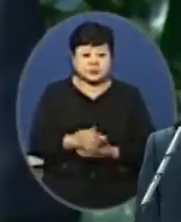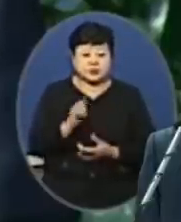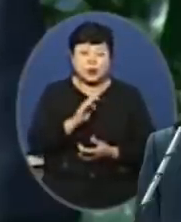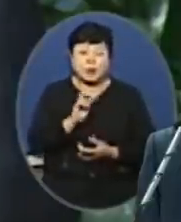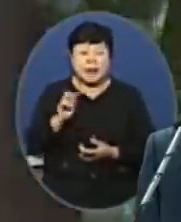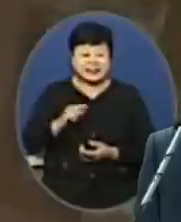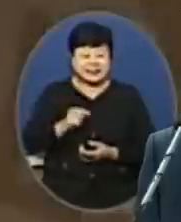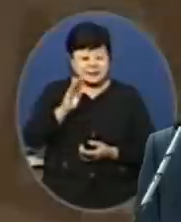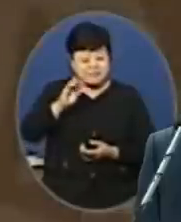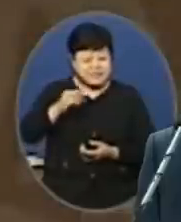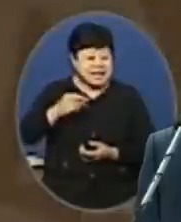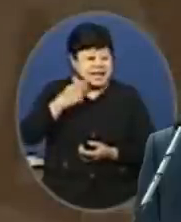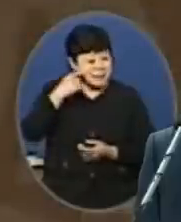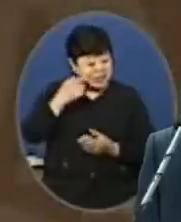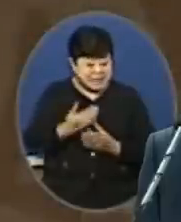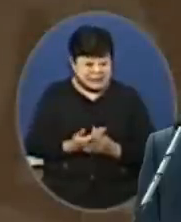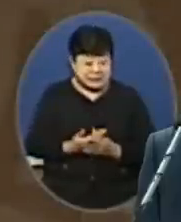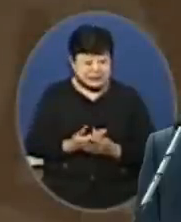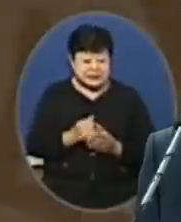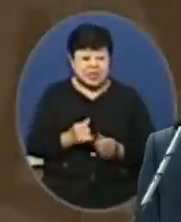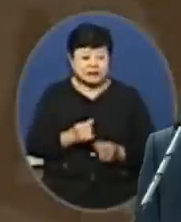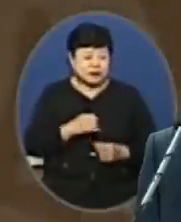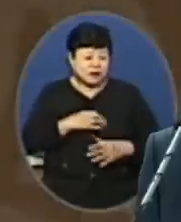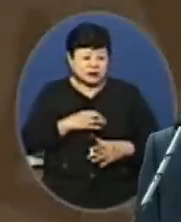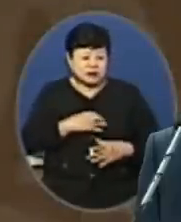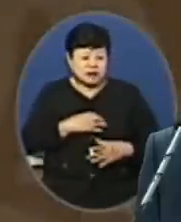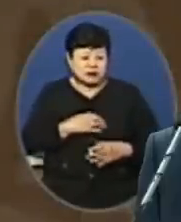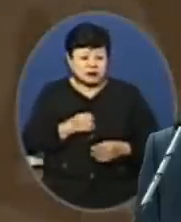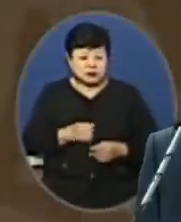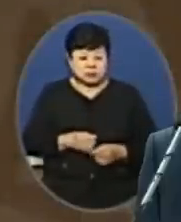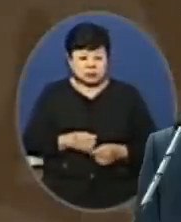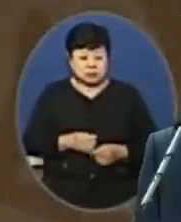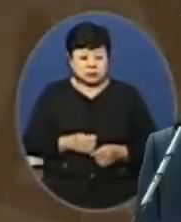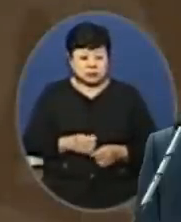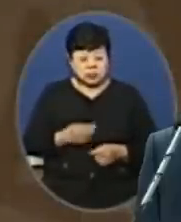필 박사는 사람들이 걱정하고 두려워하는 것을 조사를 해보니